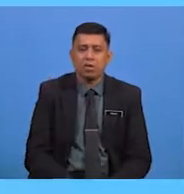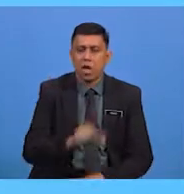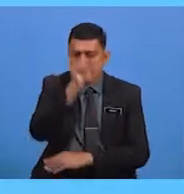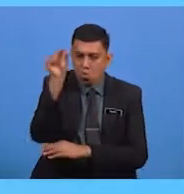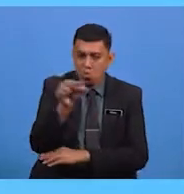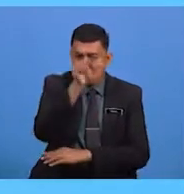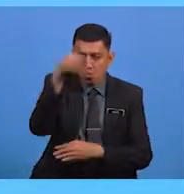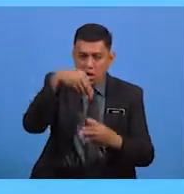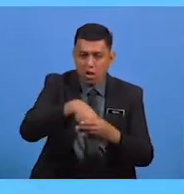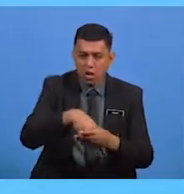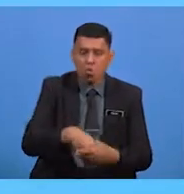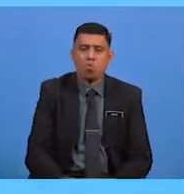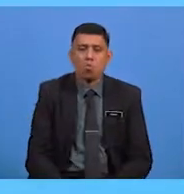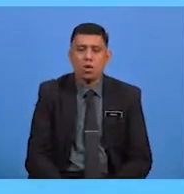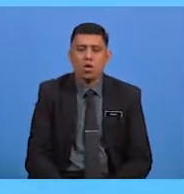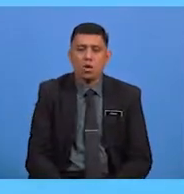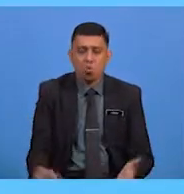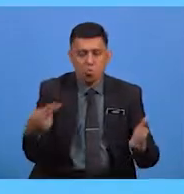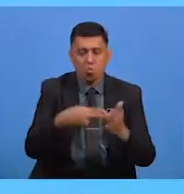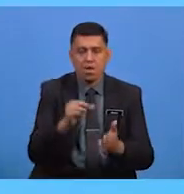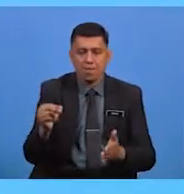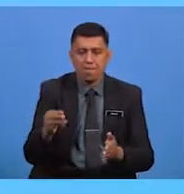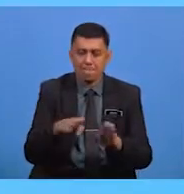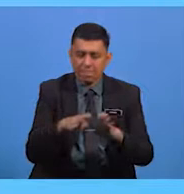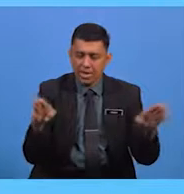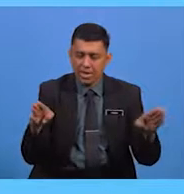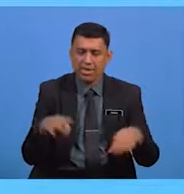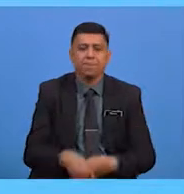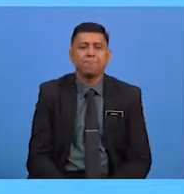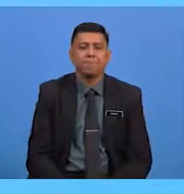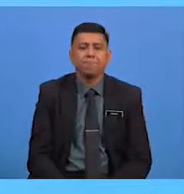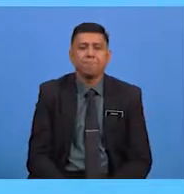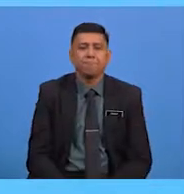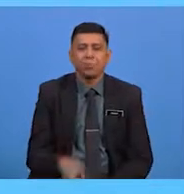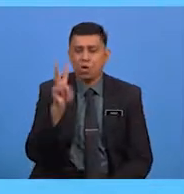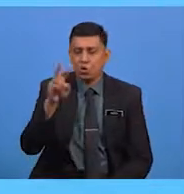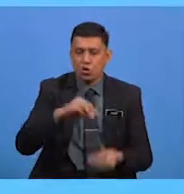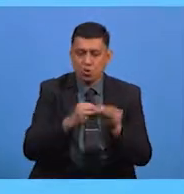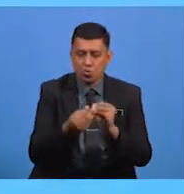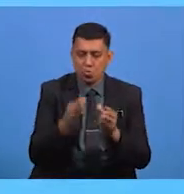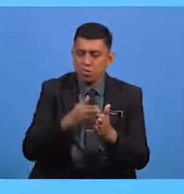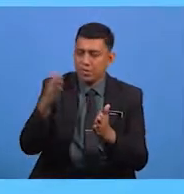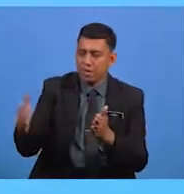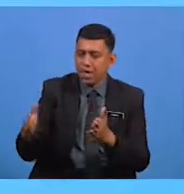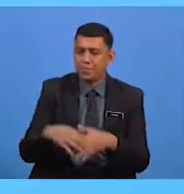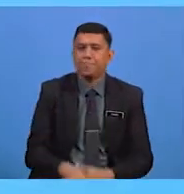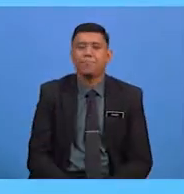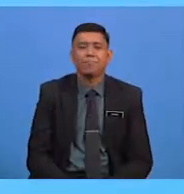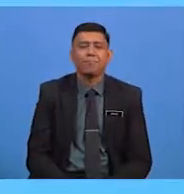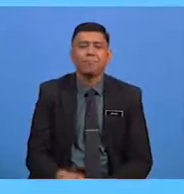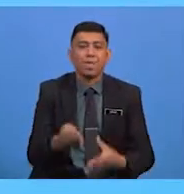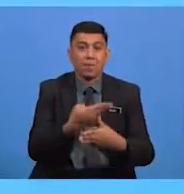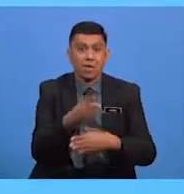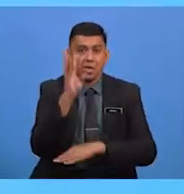menetapkan gelung dalam untuk ulangan membuat perbandingan dua nombor bersebelahan.